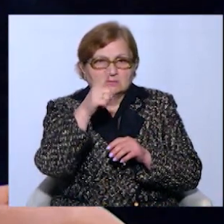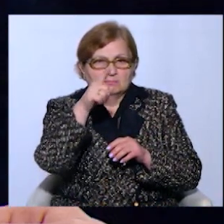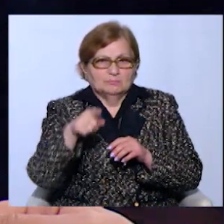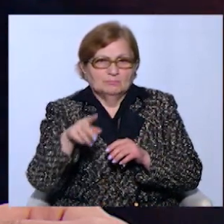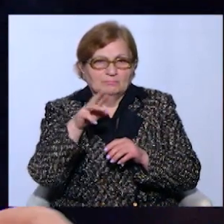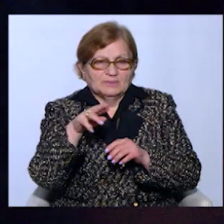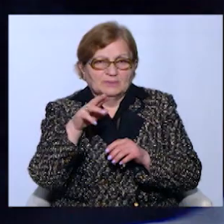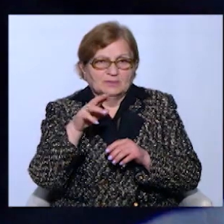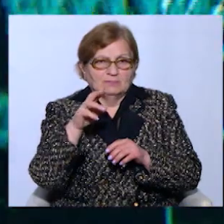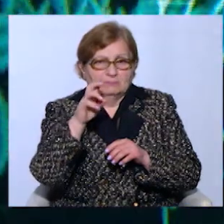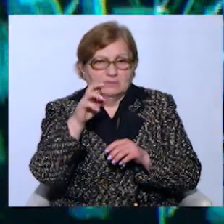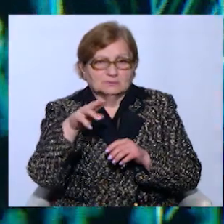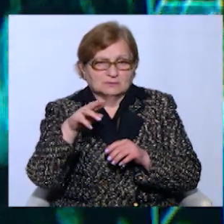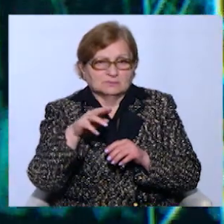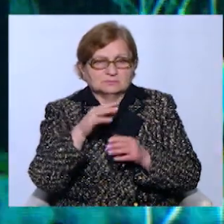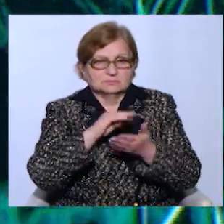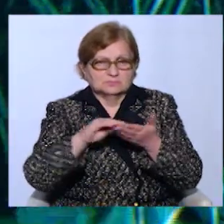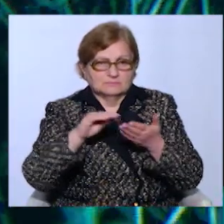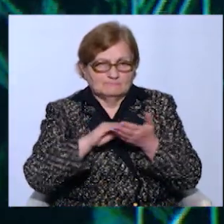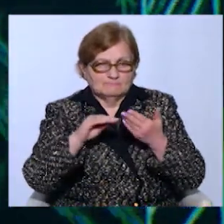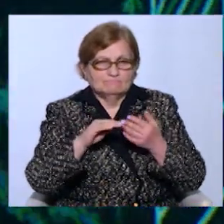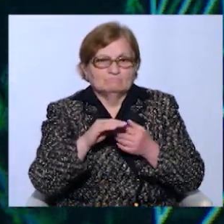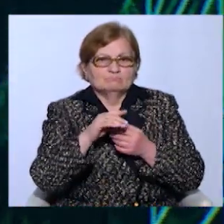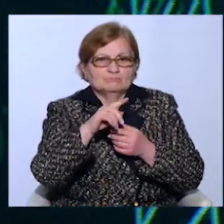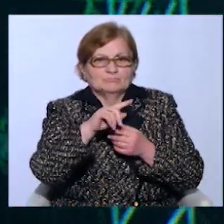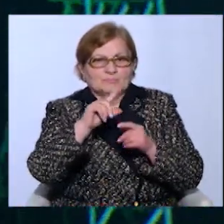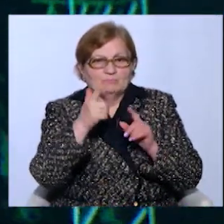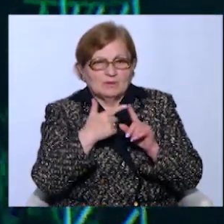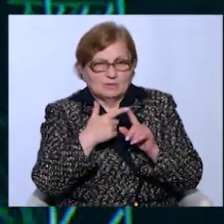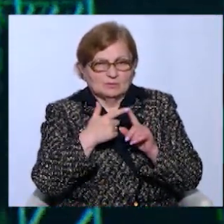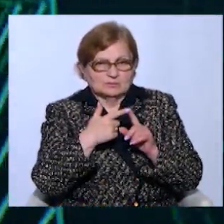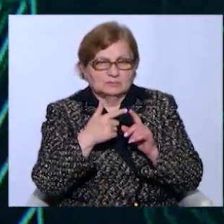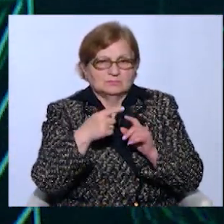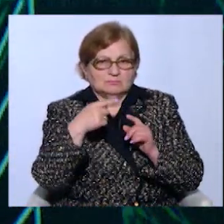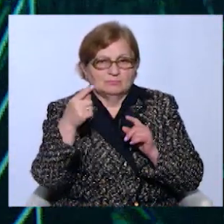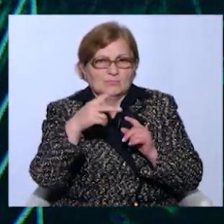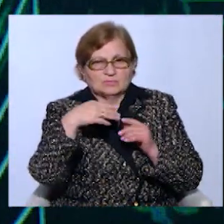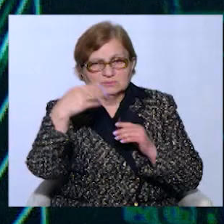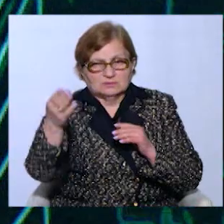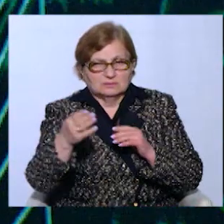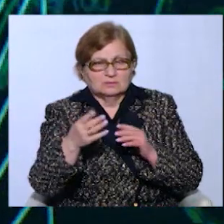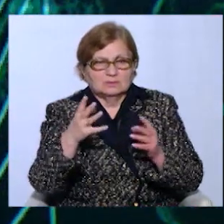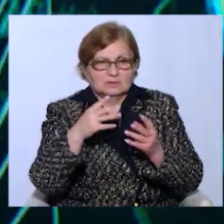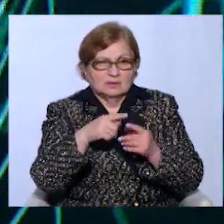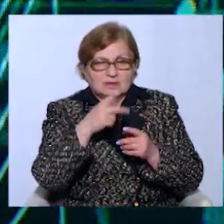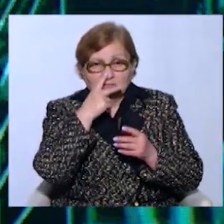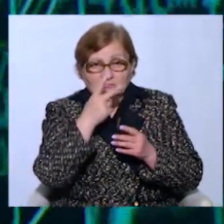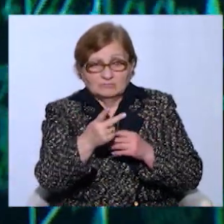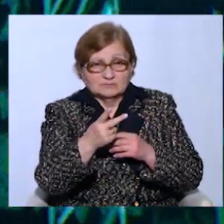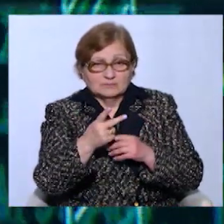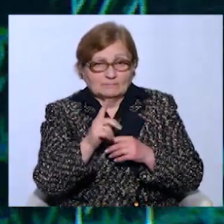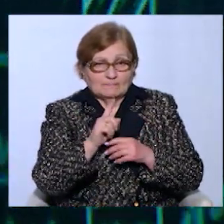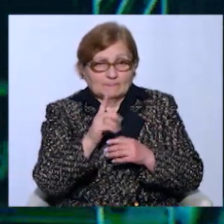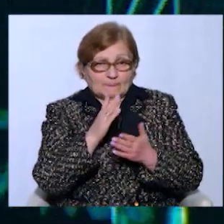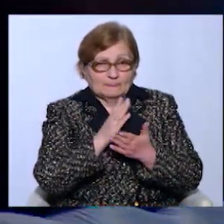ბედესთვის, მერე წერთ კოსინუსის თეორემას ისევ სხვა მეორე დიაგონალისთვის და ვამჩნევთ, რომ აქ ჩვენ თუ,